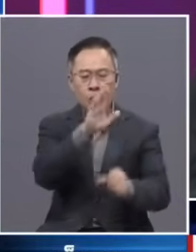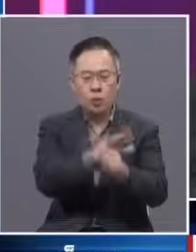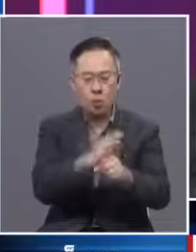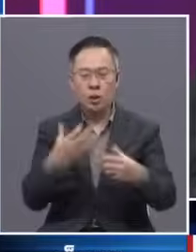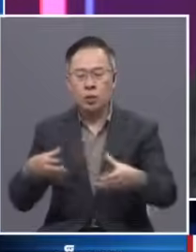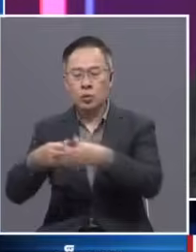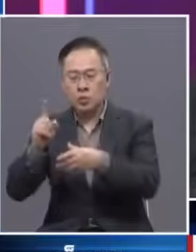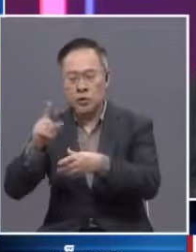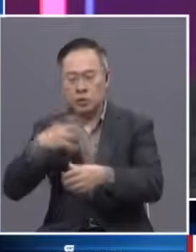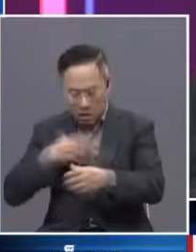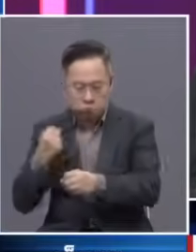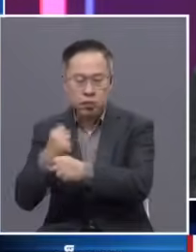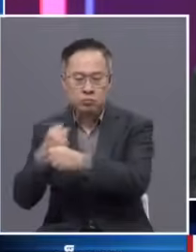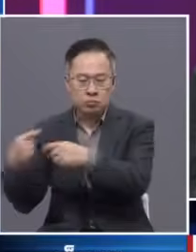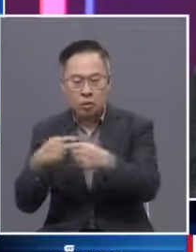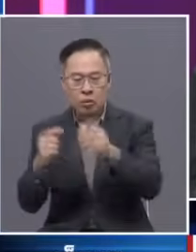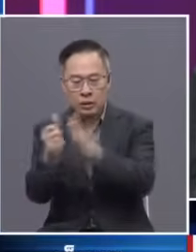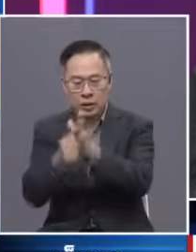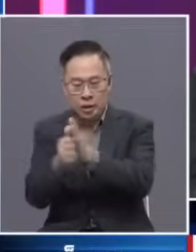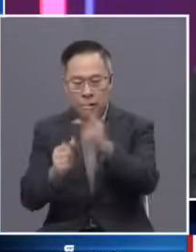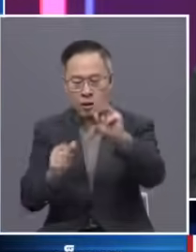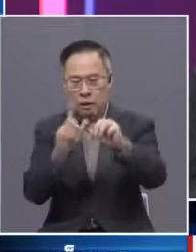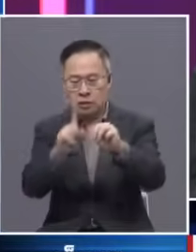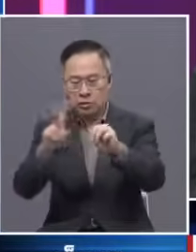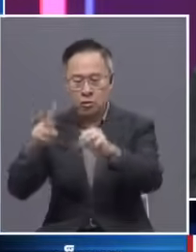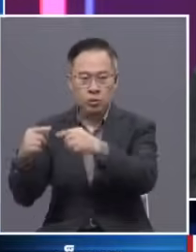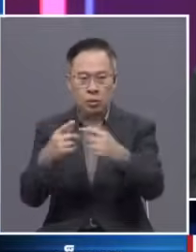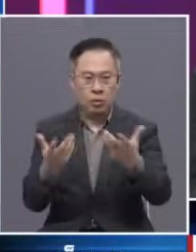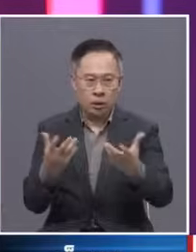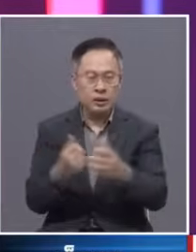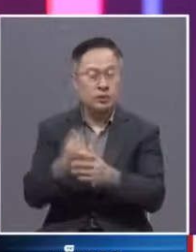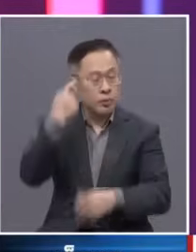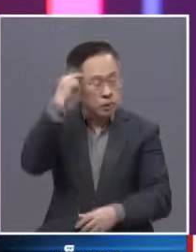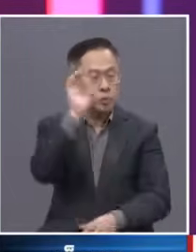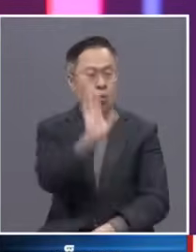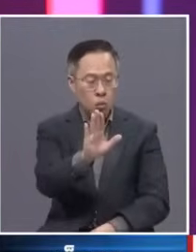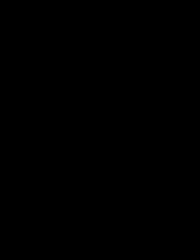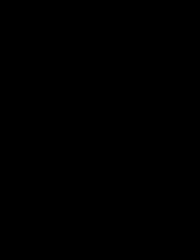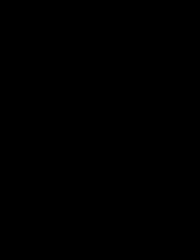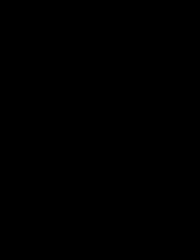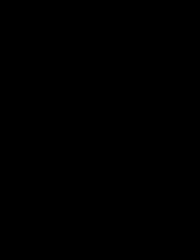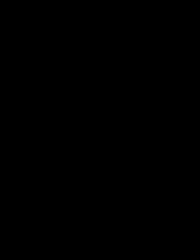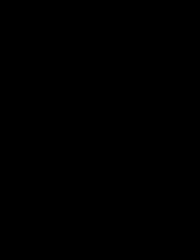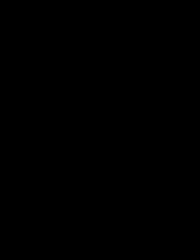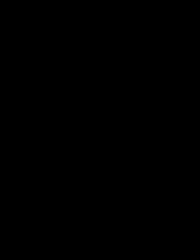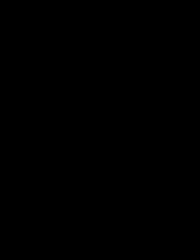เองยังอยู่ก็จะทำเพราะไม่มีพรรคไหนทำ ก็เป็นความคิดเห็นของคุณปิยบุตรนะครับ